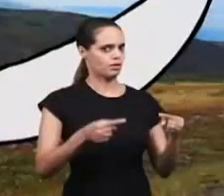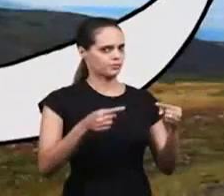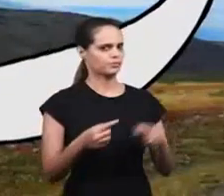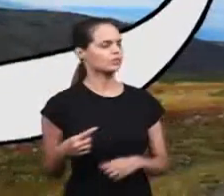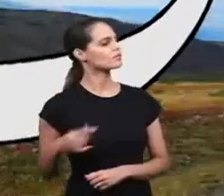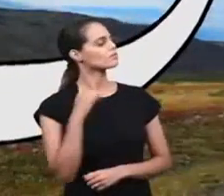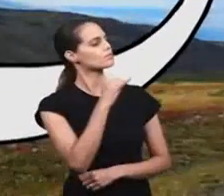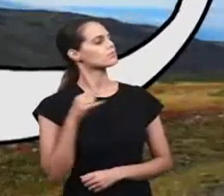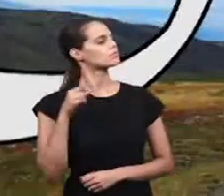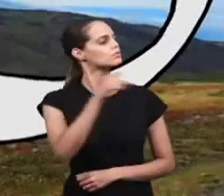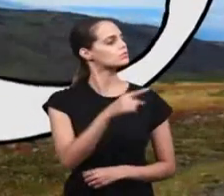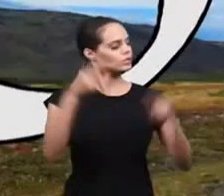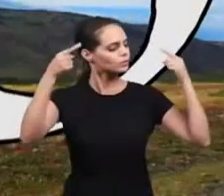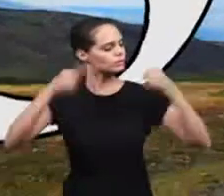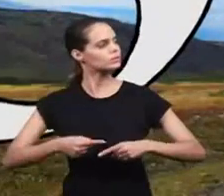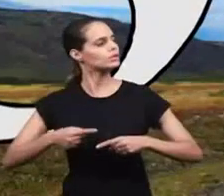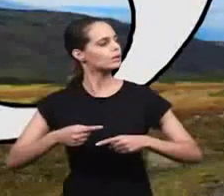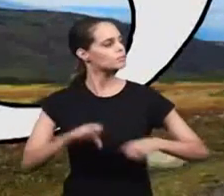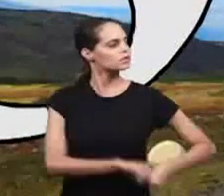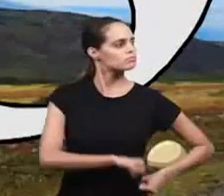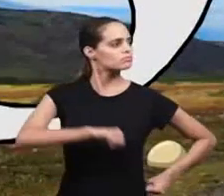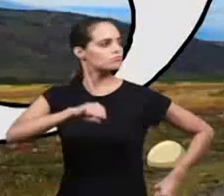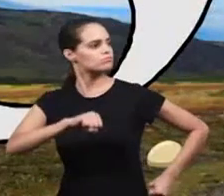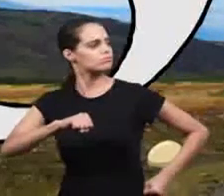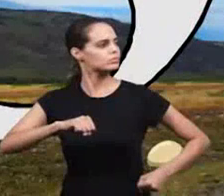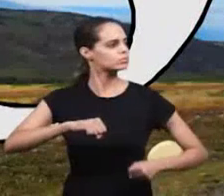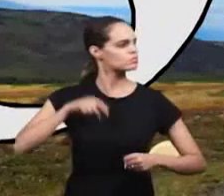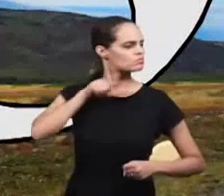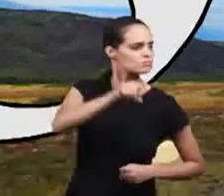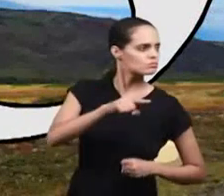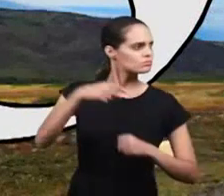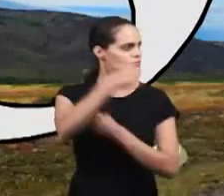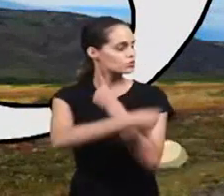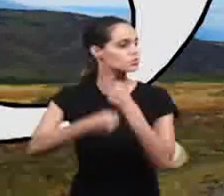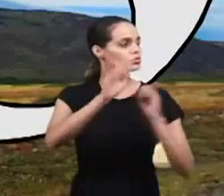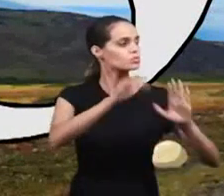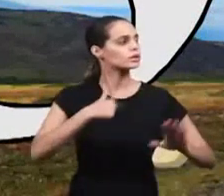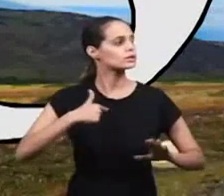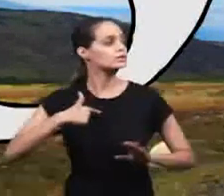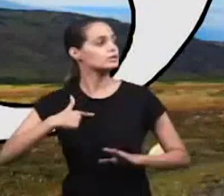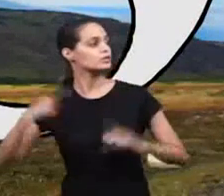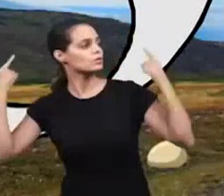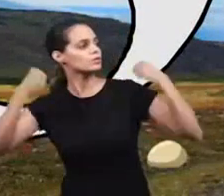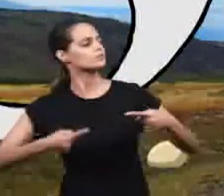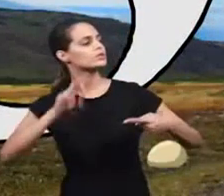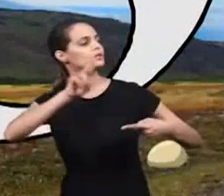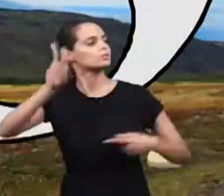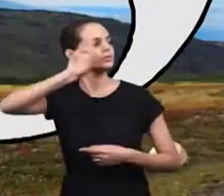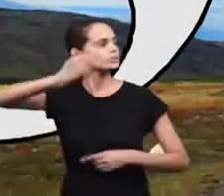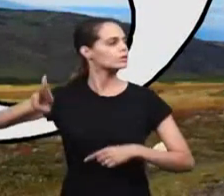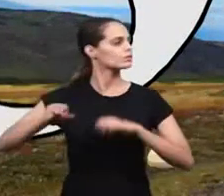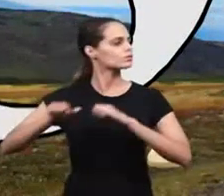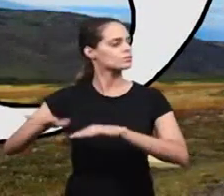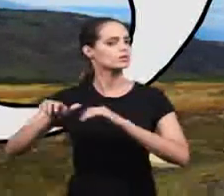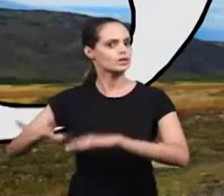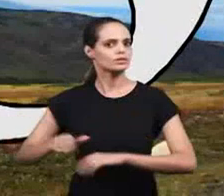sprach David: Du kommst zu mir mit Schwert, Lanze und Spieß, ich aber komme zu dir im